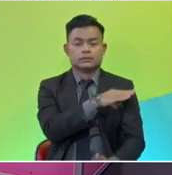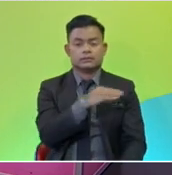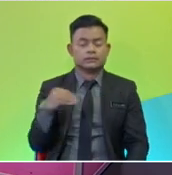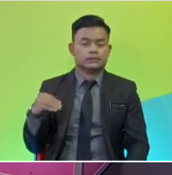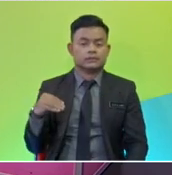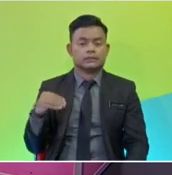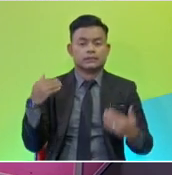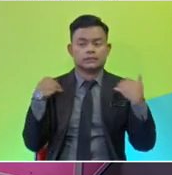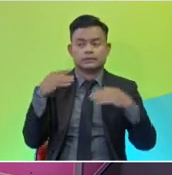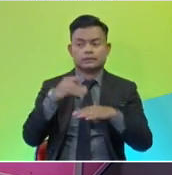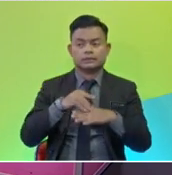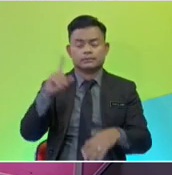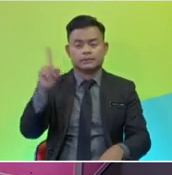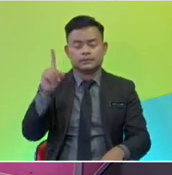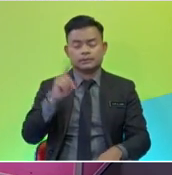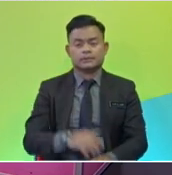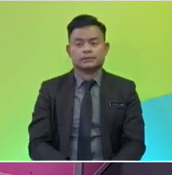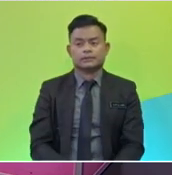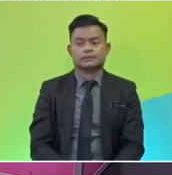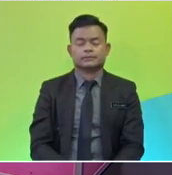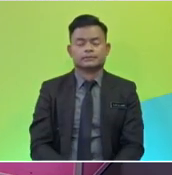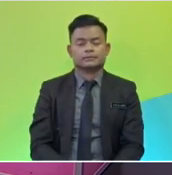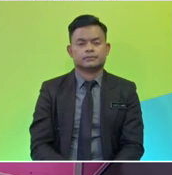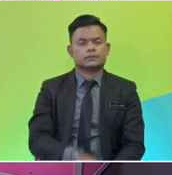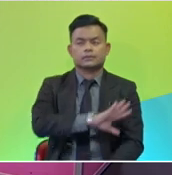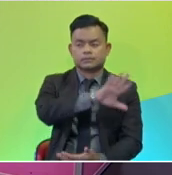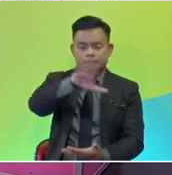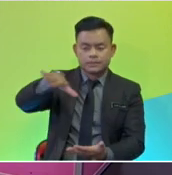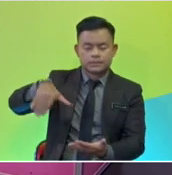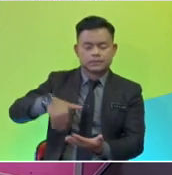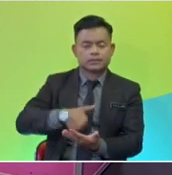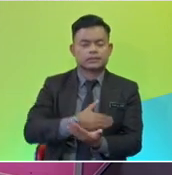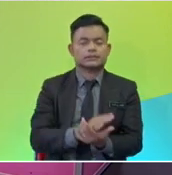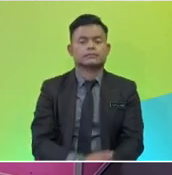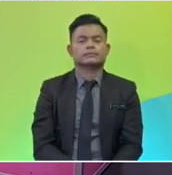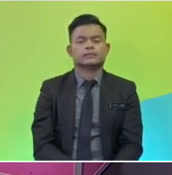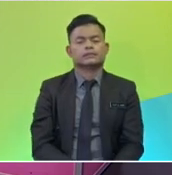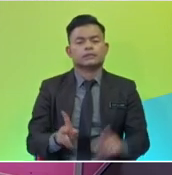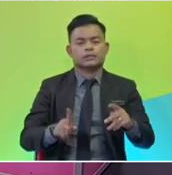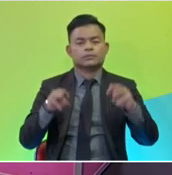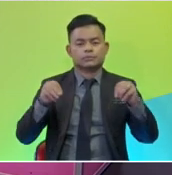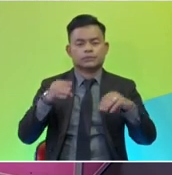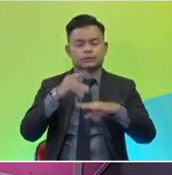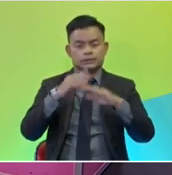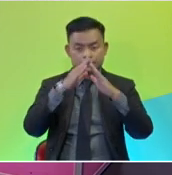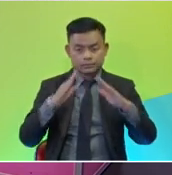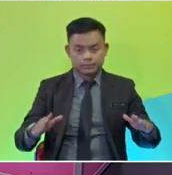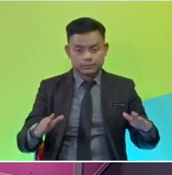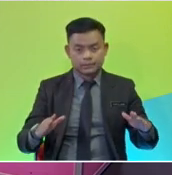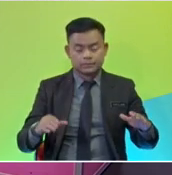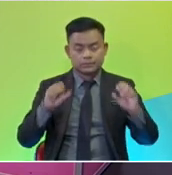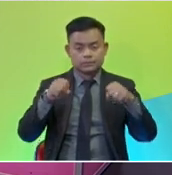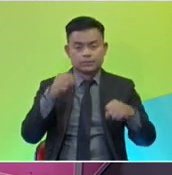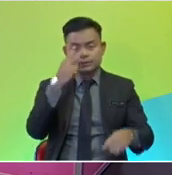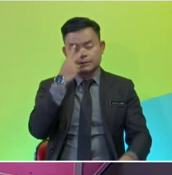a mana-mana betul di persekitaranlah di persekitaran okey kalau murid-murid di rumah boleh lihat Cikgu ada bawa